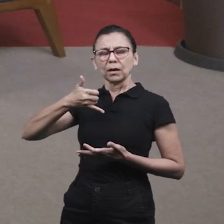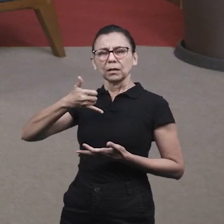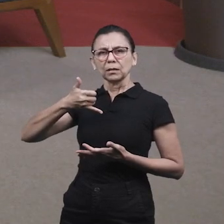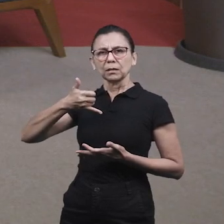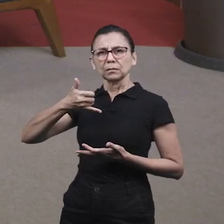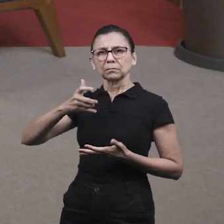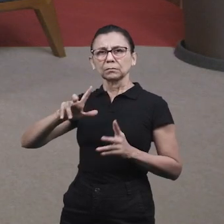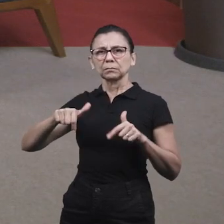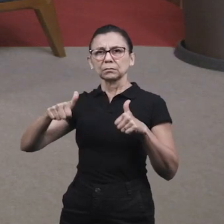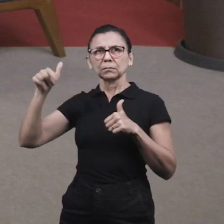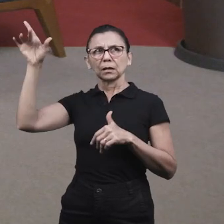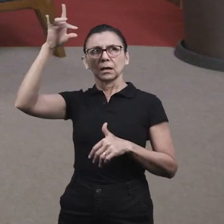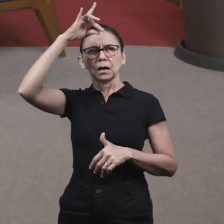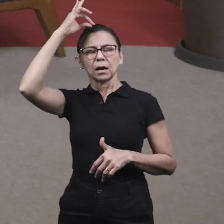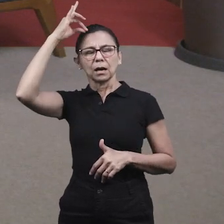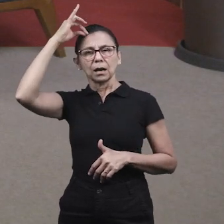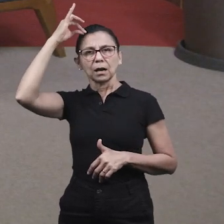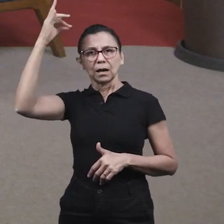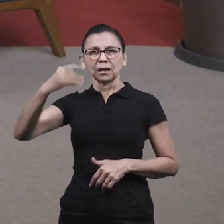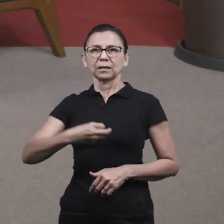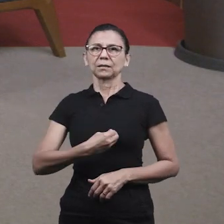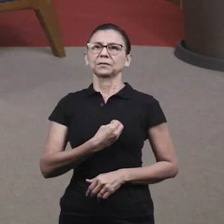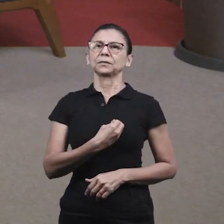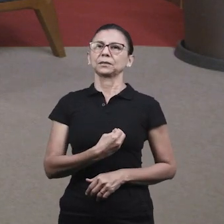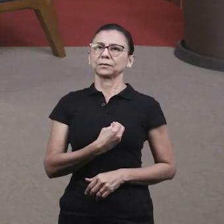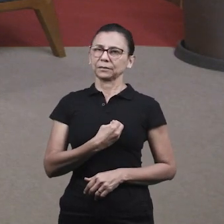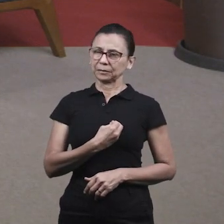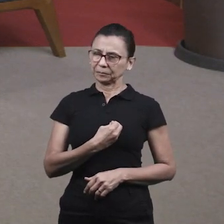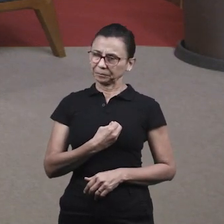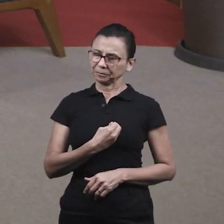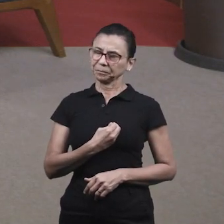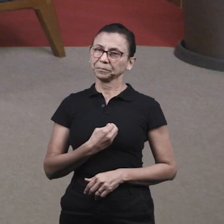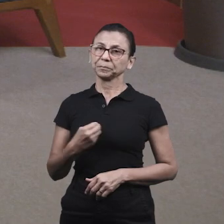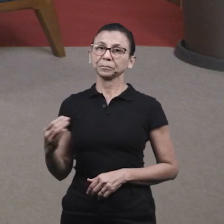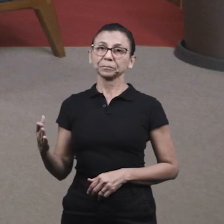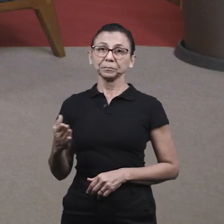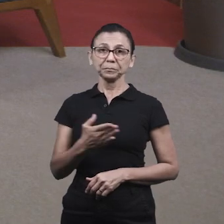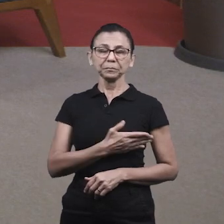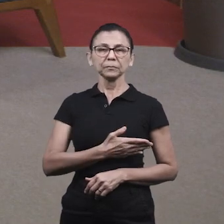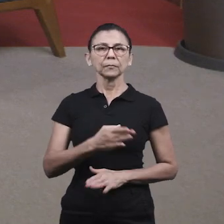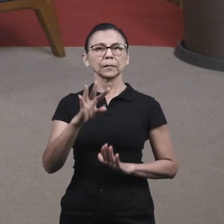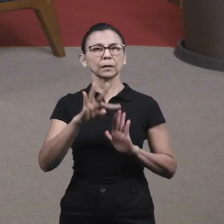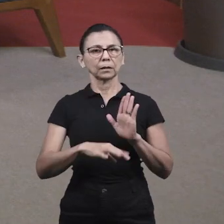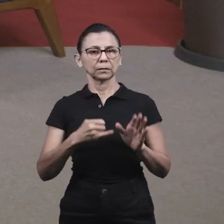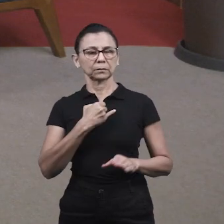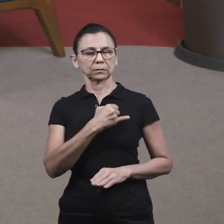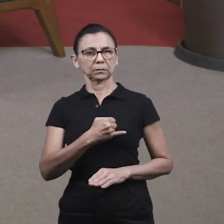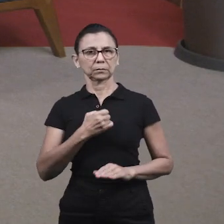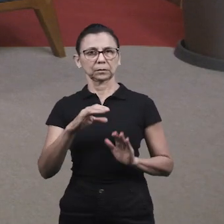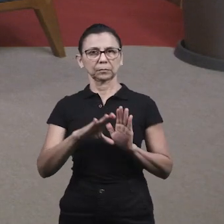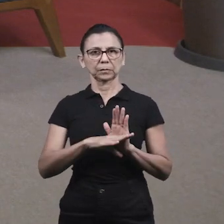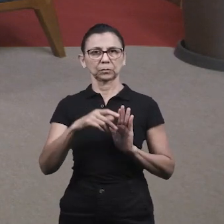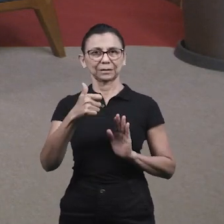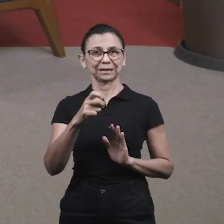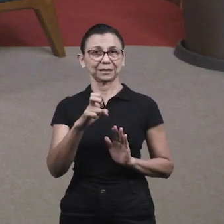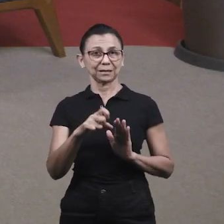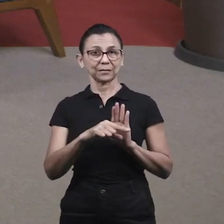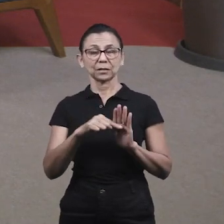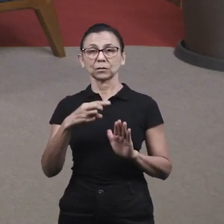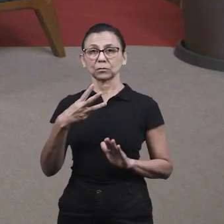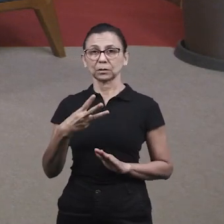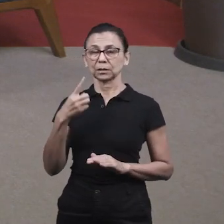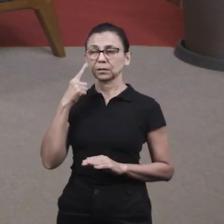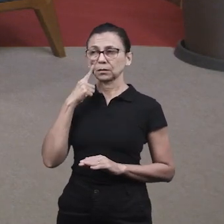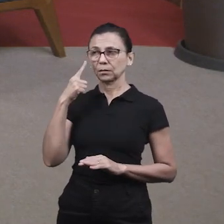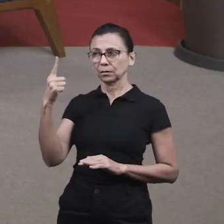dans l'inspiration, dans l'opération du Saint-Esprit, elle est vivante. Maintenant, il y a aussi